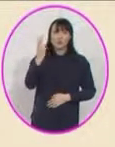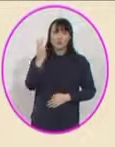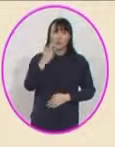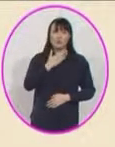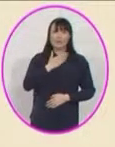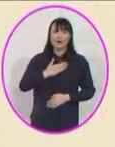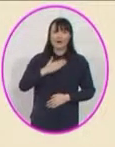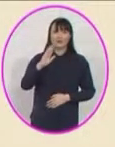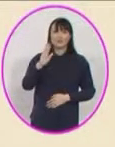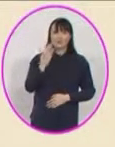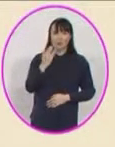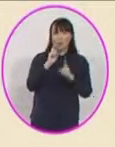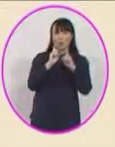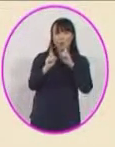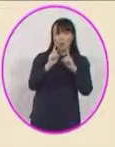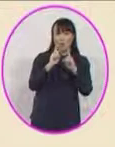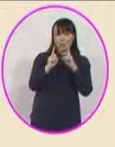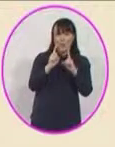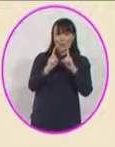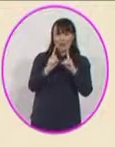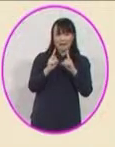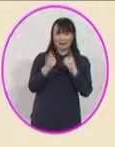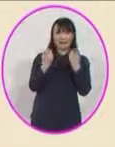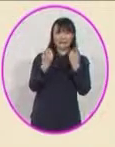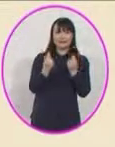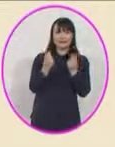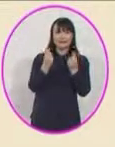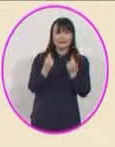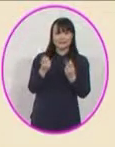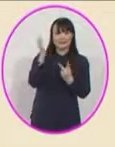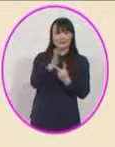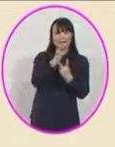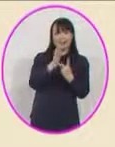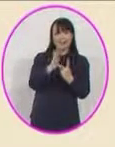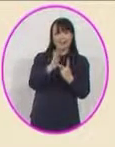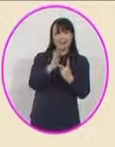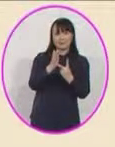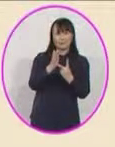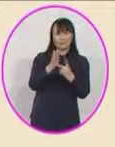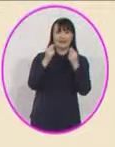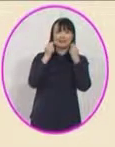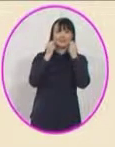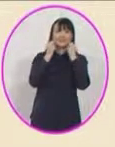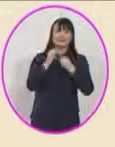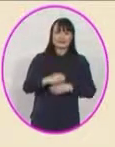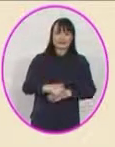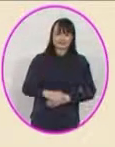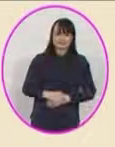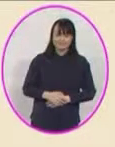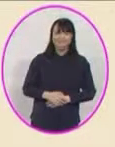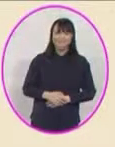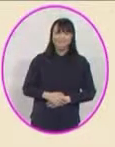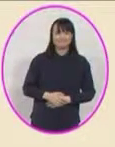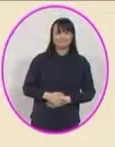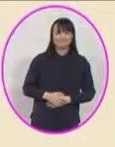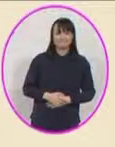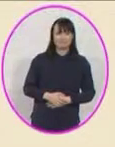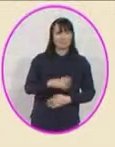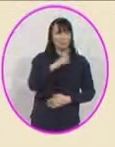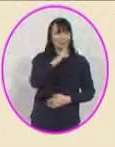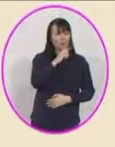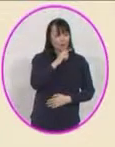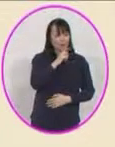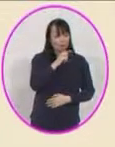できるんですけど音馬としてあのか認識されているかどうかというのがちょっと難しい面がありますですね